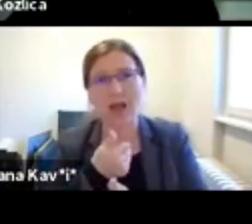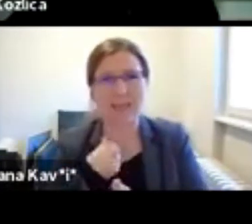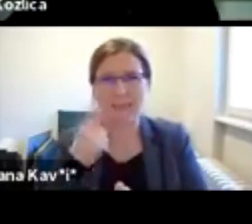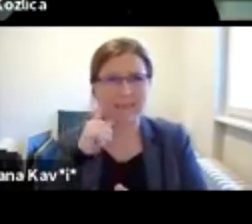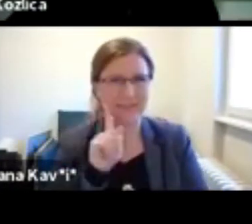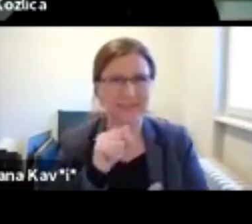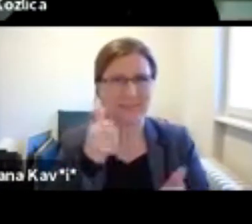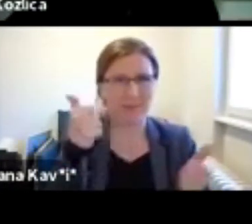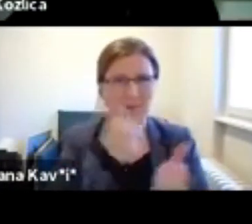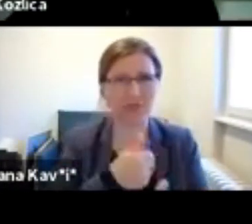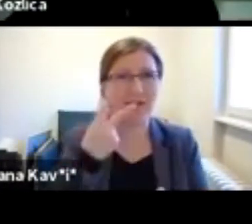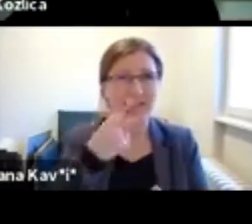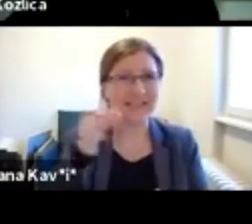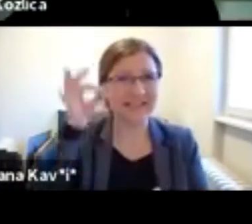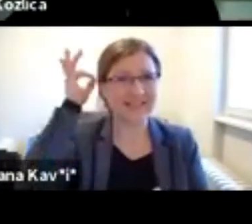to kažem.